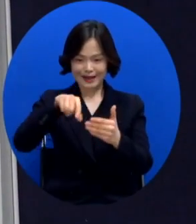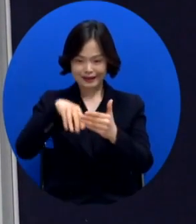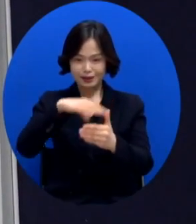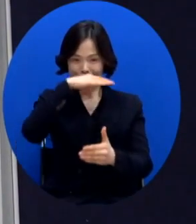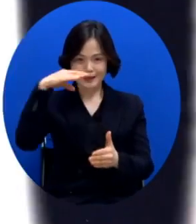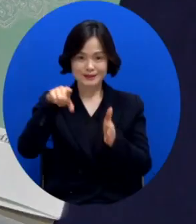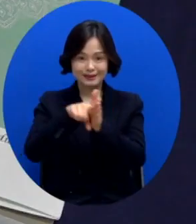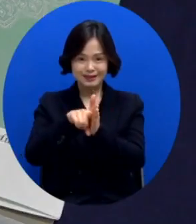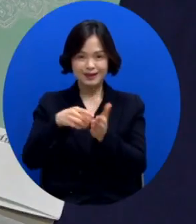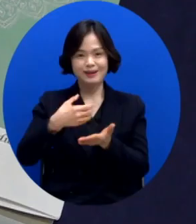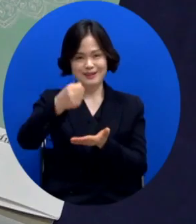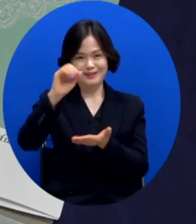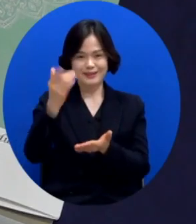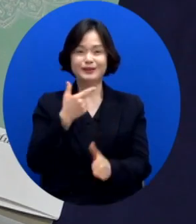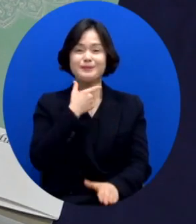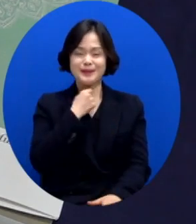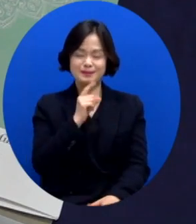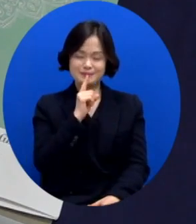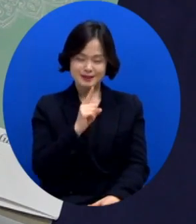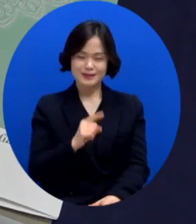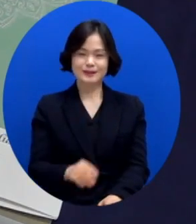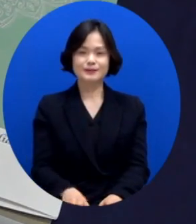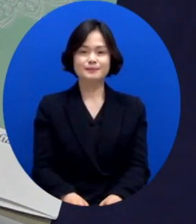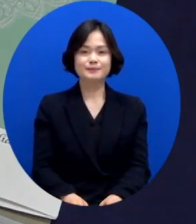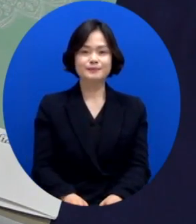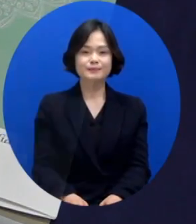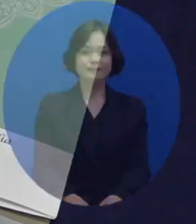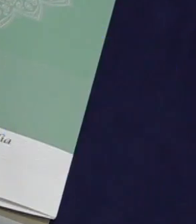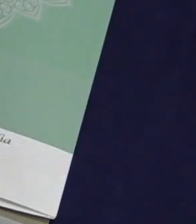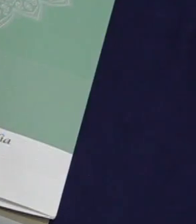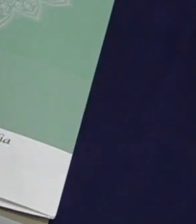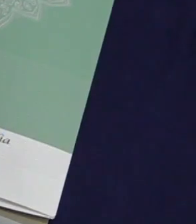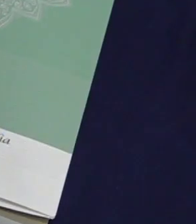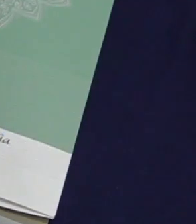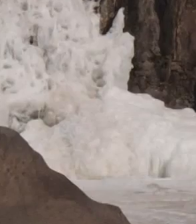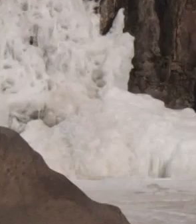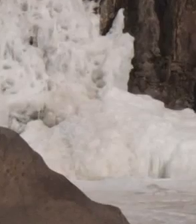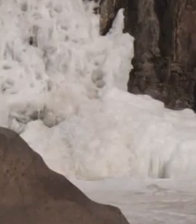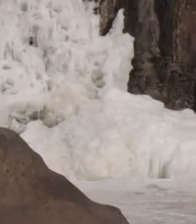기대한다고 밝혔습니다. 시태스 뉴스 이한승입니다.